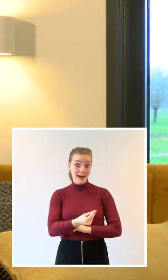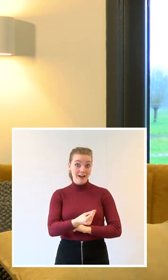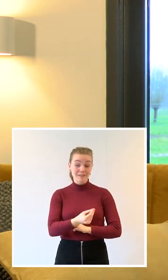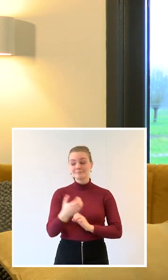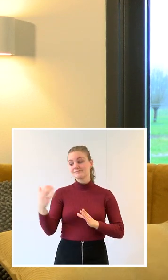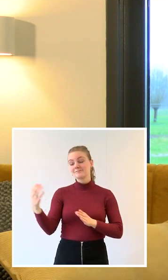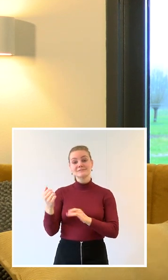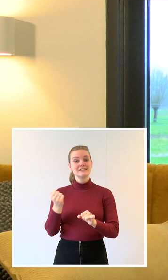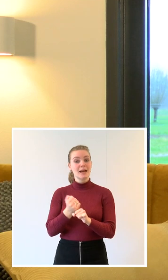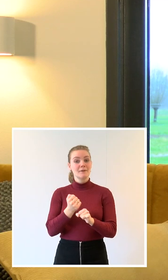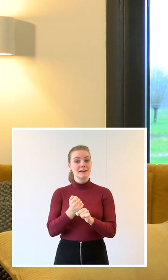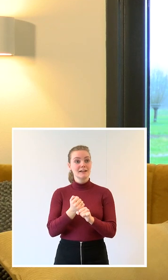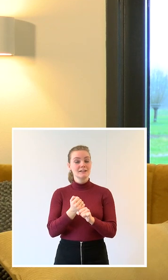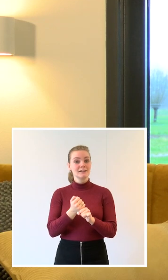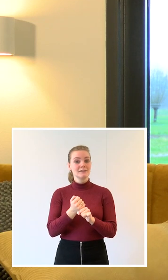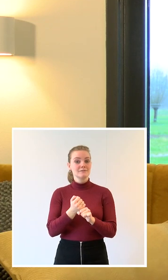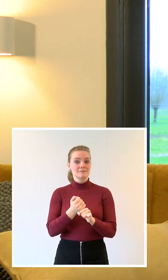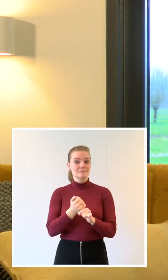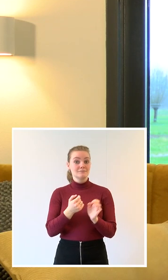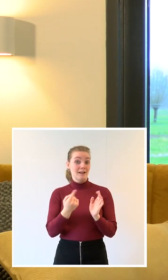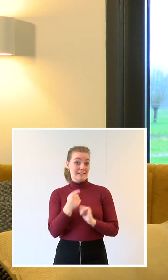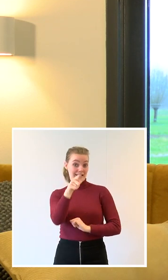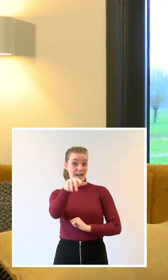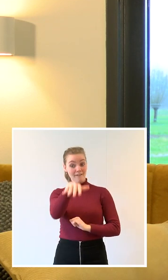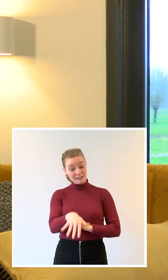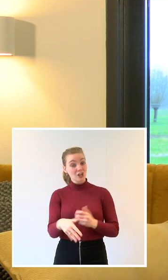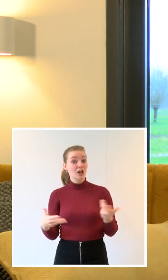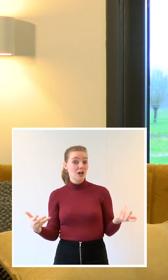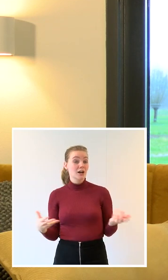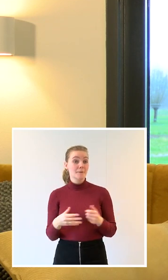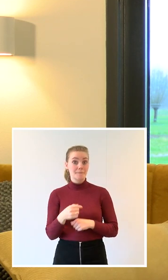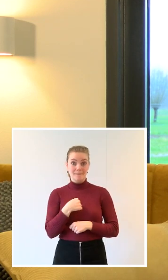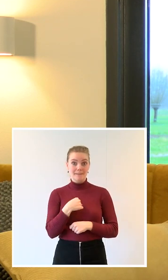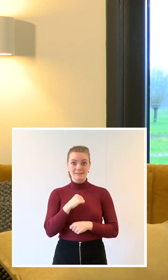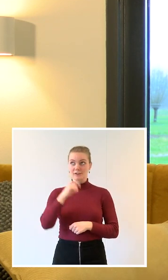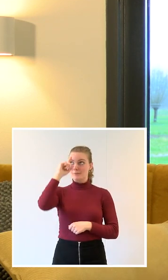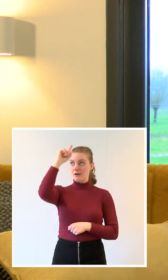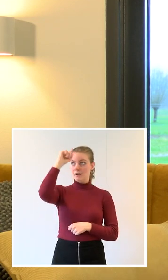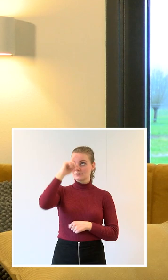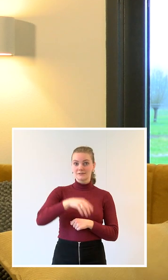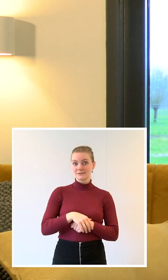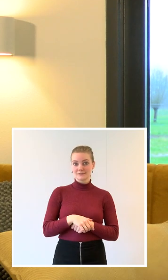jouw aanwezigheid. Ik had het niet bedacht. God blijkbaar wel.